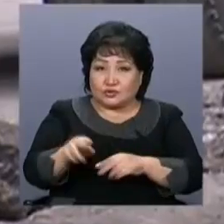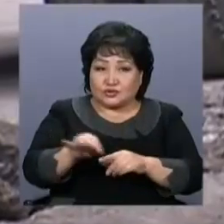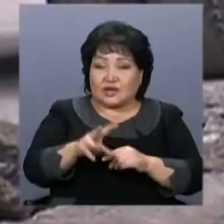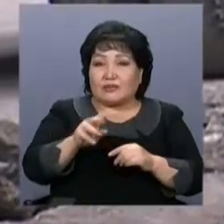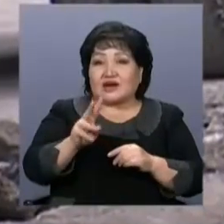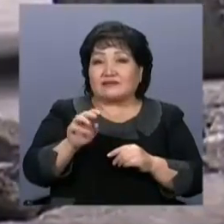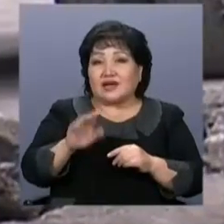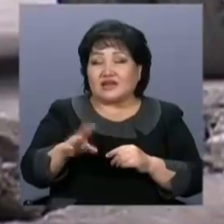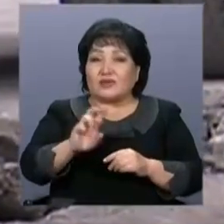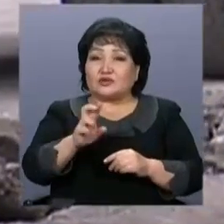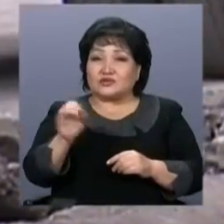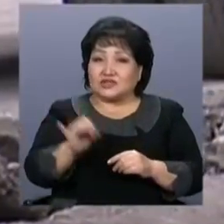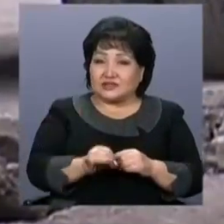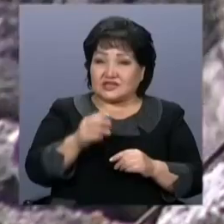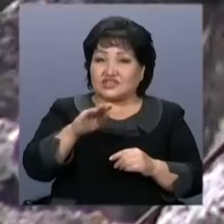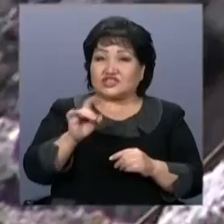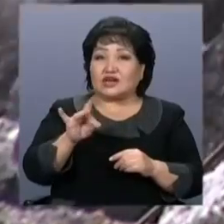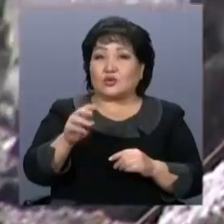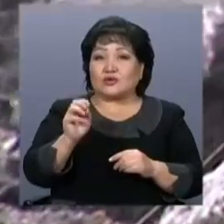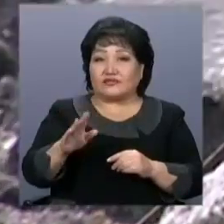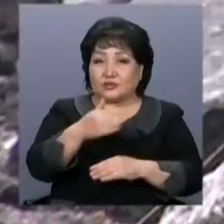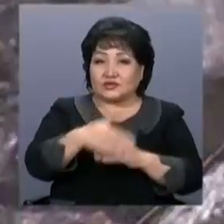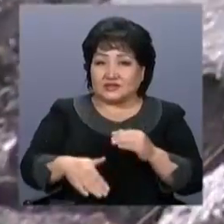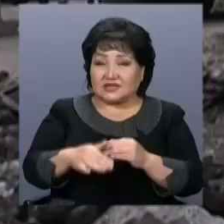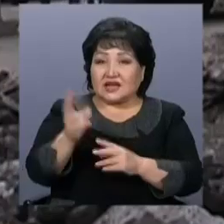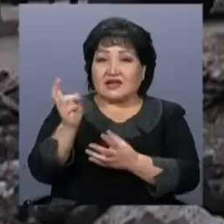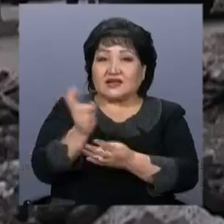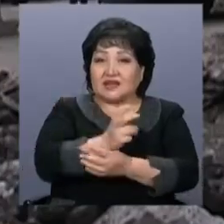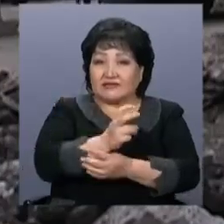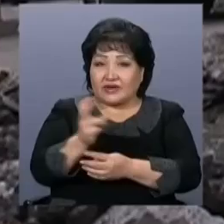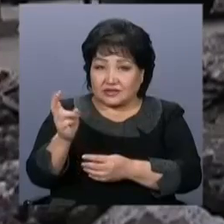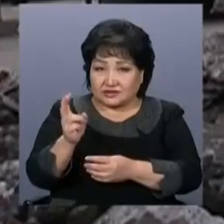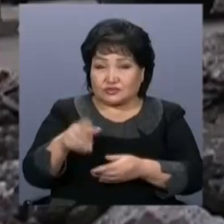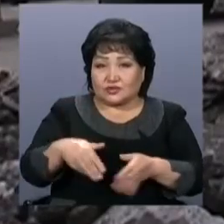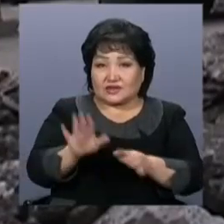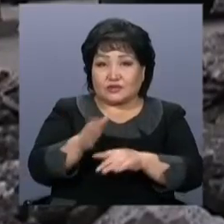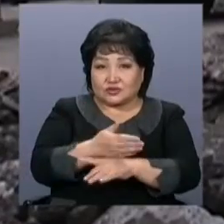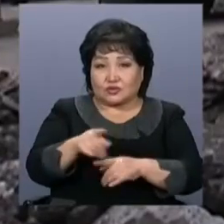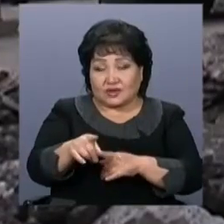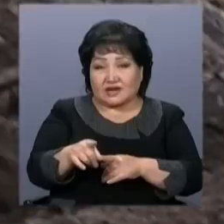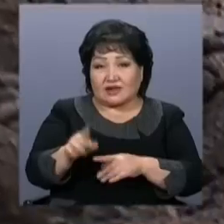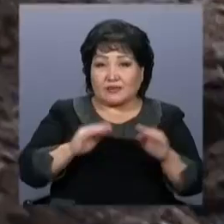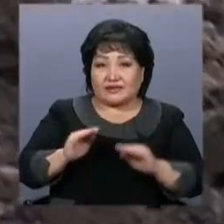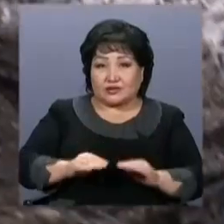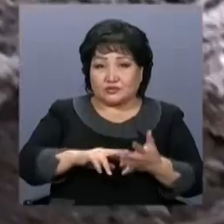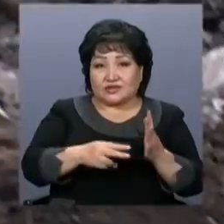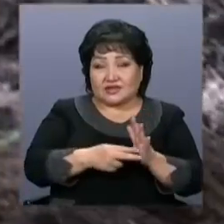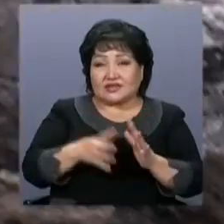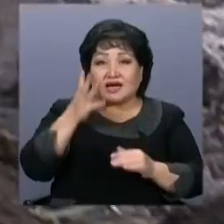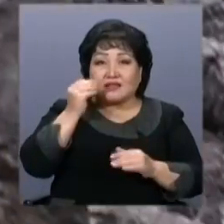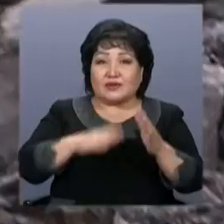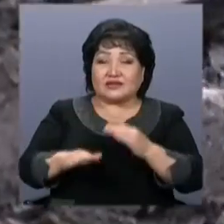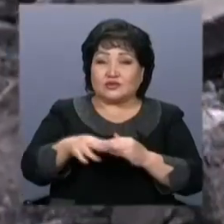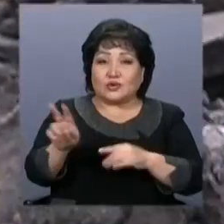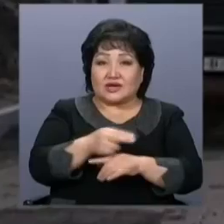Мақатаев, Байтұрсынов және Жароков көшелеріндегі трамвай жолдарын алып тастау мен оларды абаттандыру жоспарланған. Алматыны